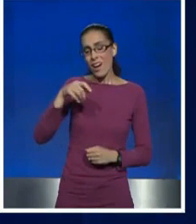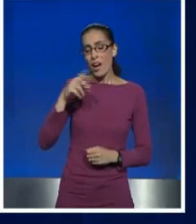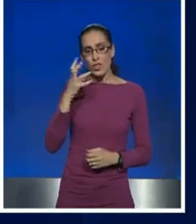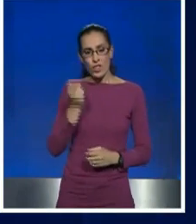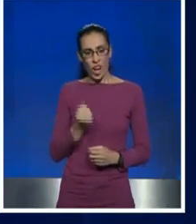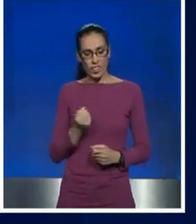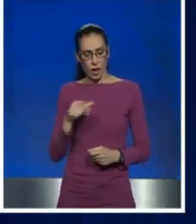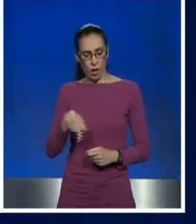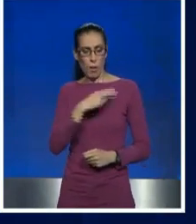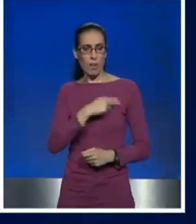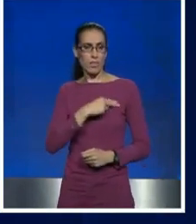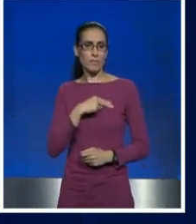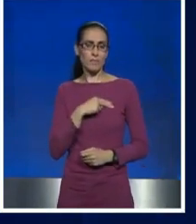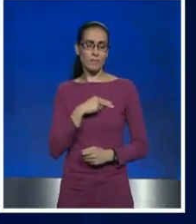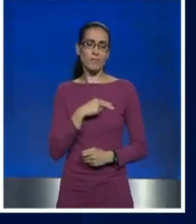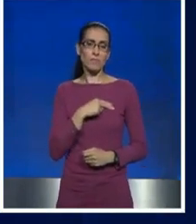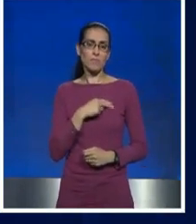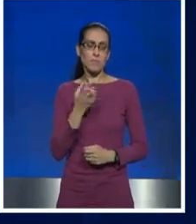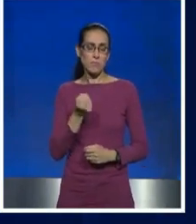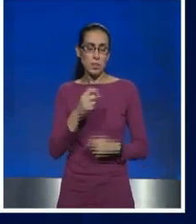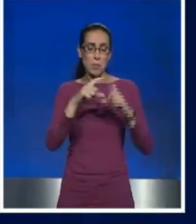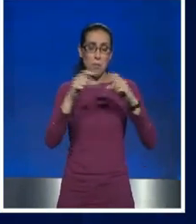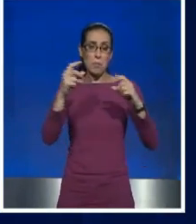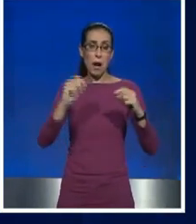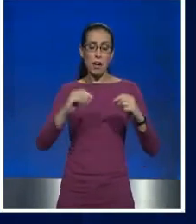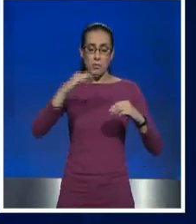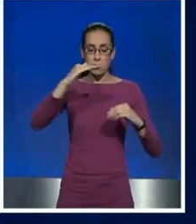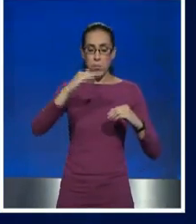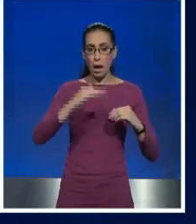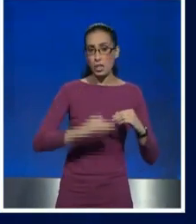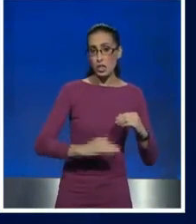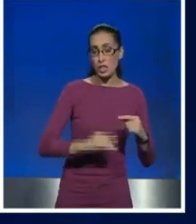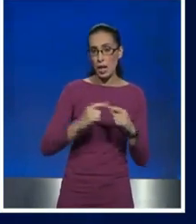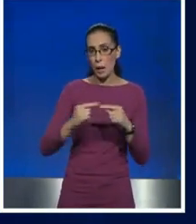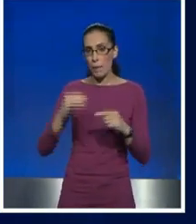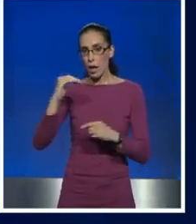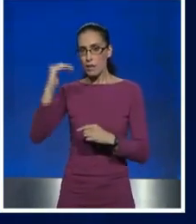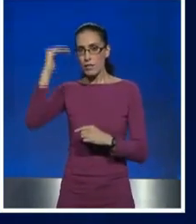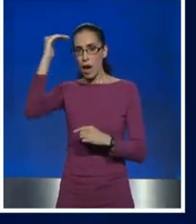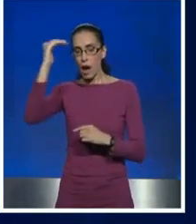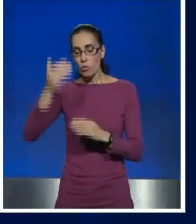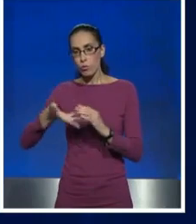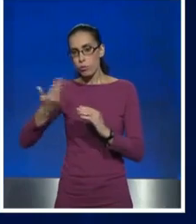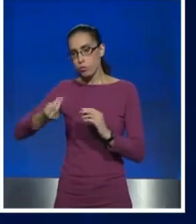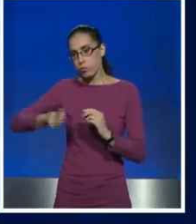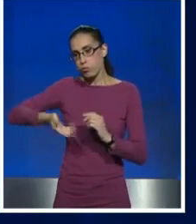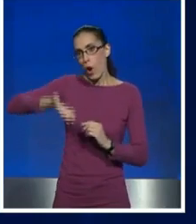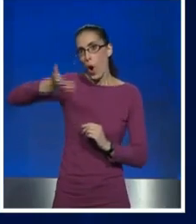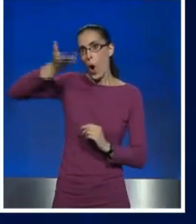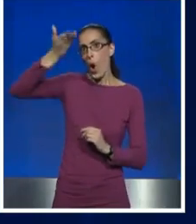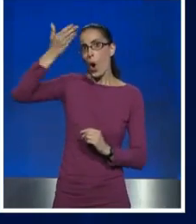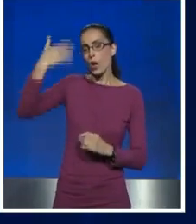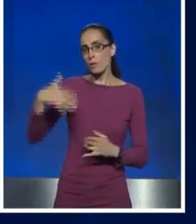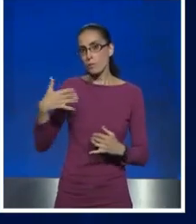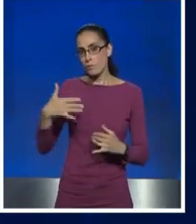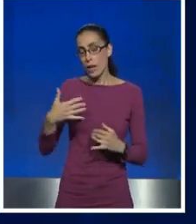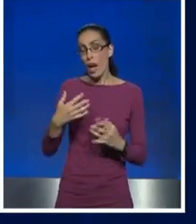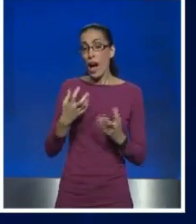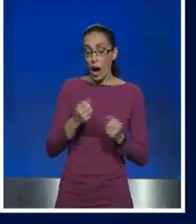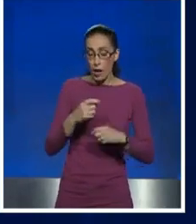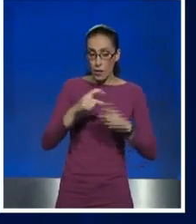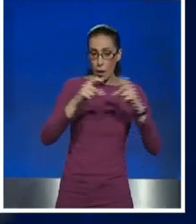niżlin u prezzijiet ta' proprjetà tilgħin. Spiċċajna anke pagi ta' euro